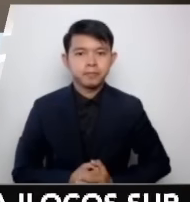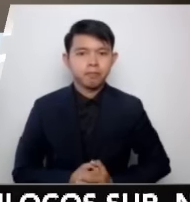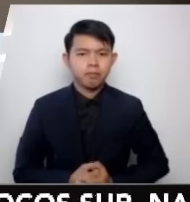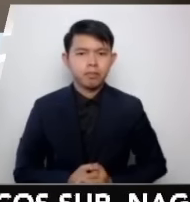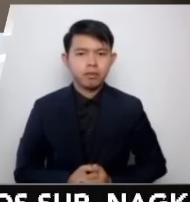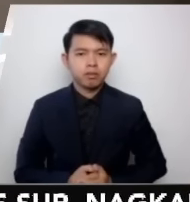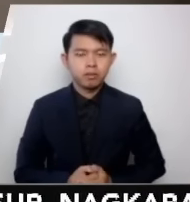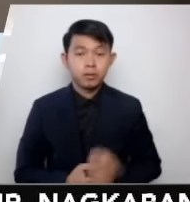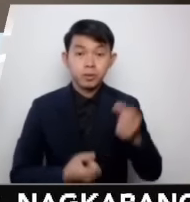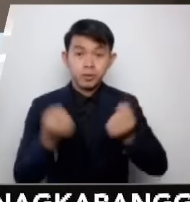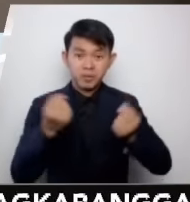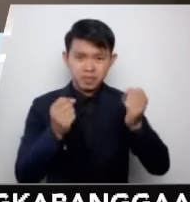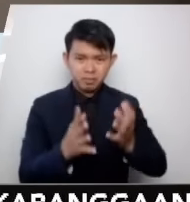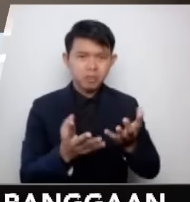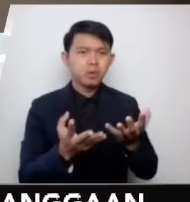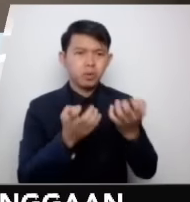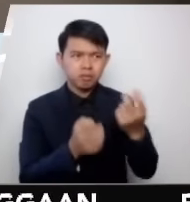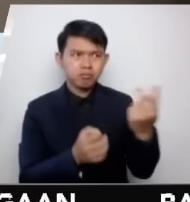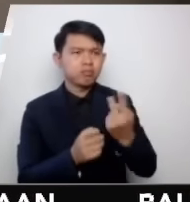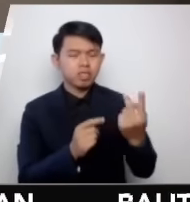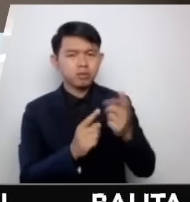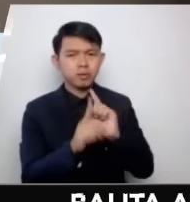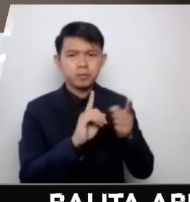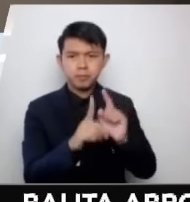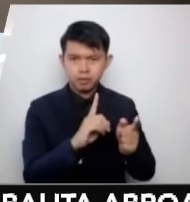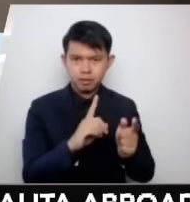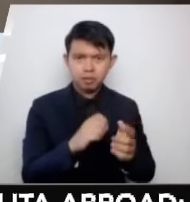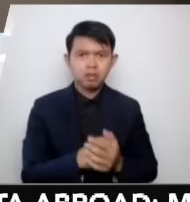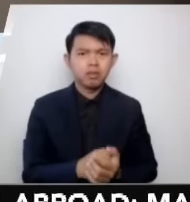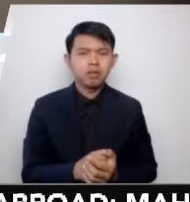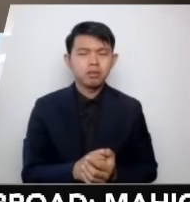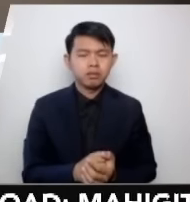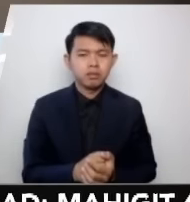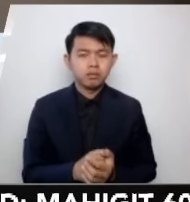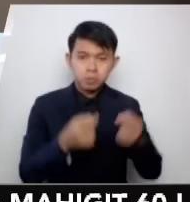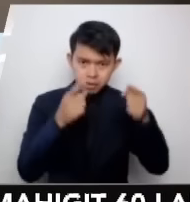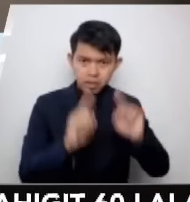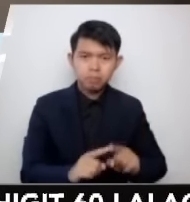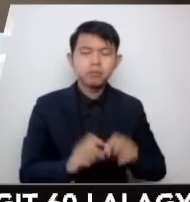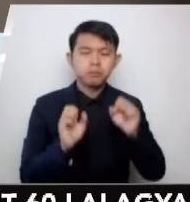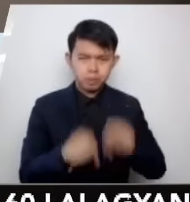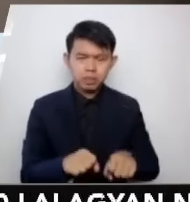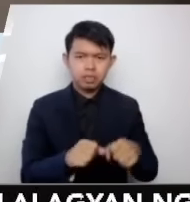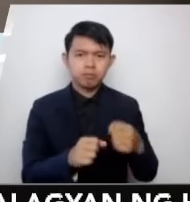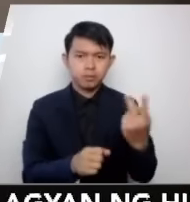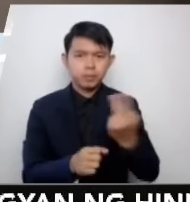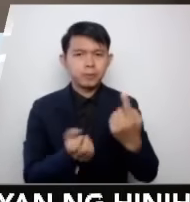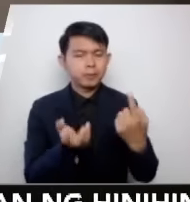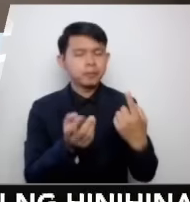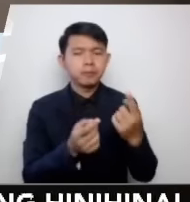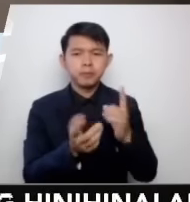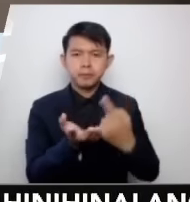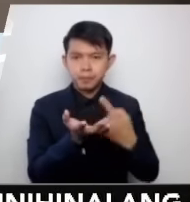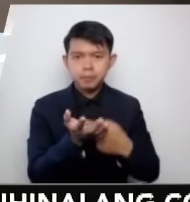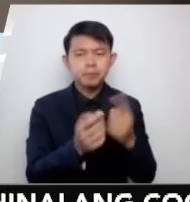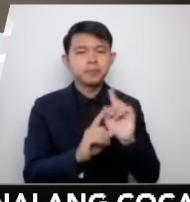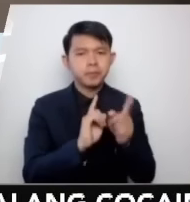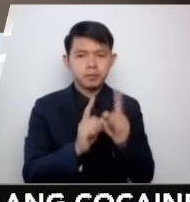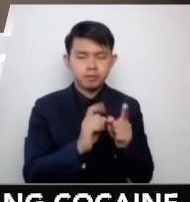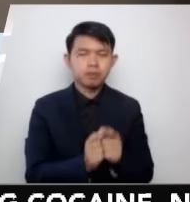sana sa akin na kung ano man yung mangyari, pag-uusapan na lang namin maayos kung pananagutan niya ba to